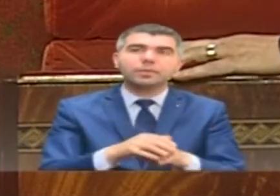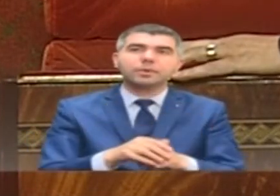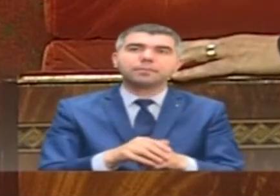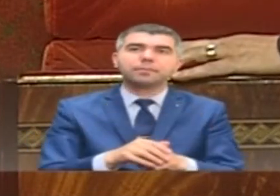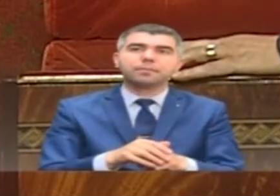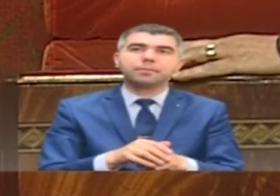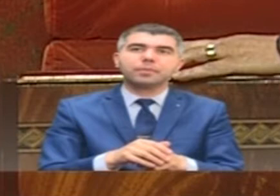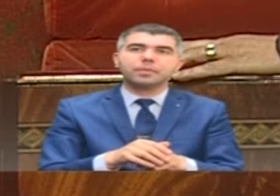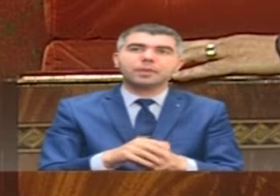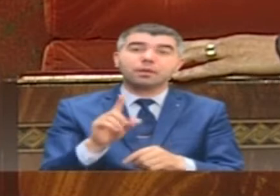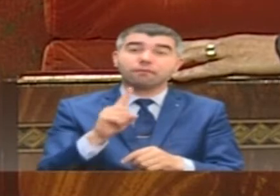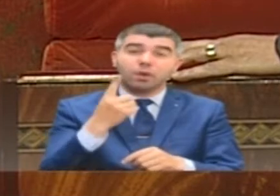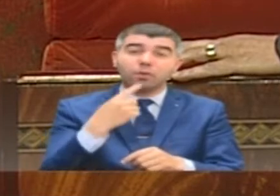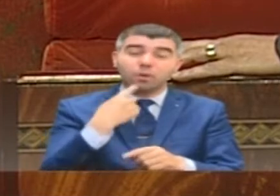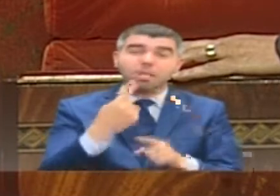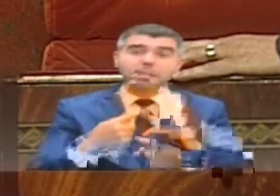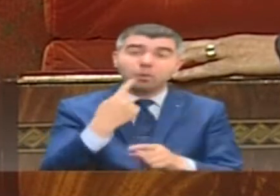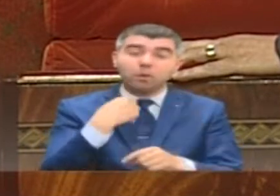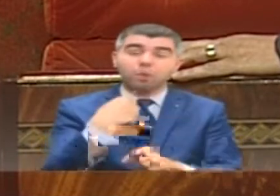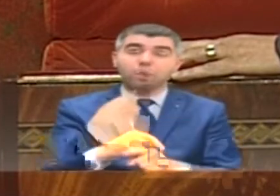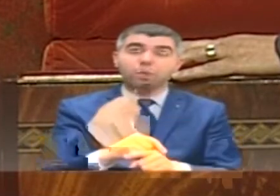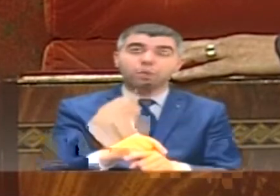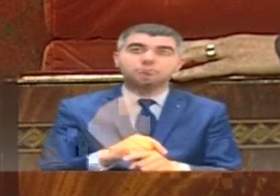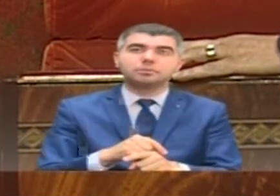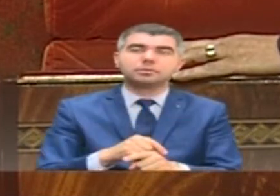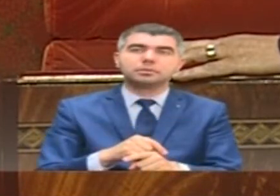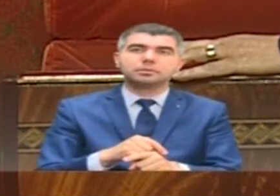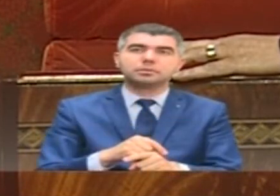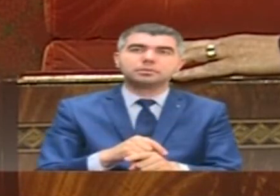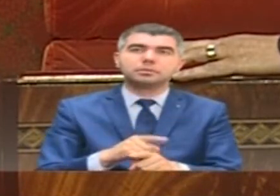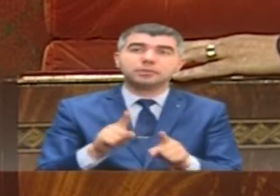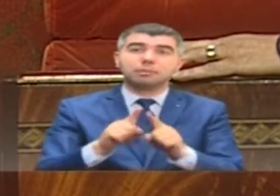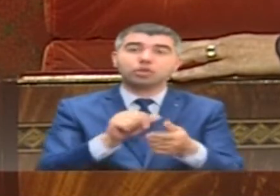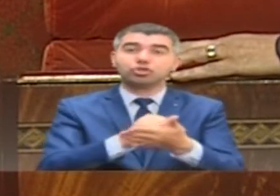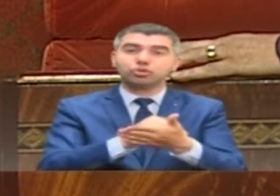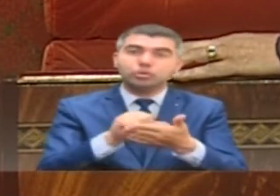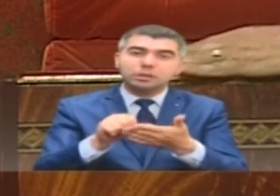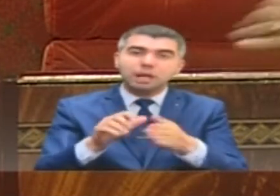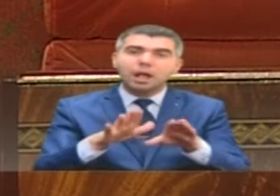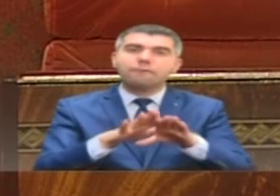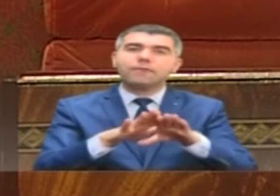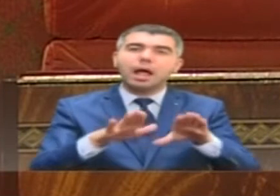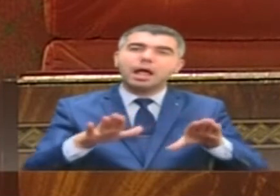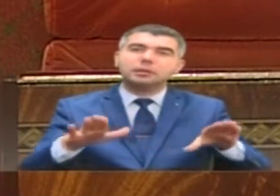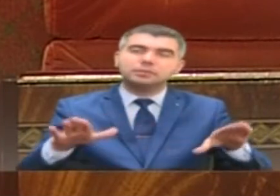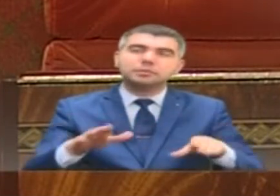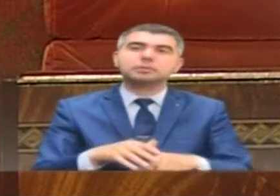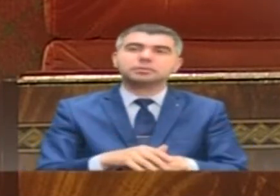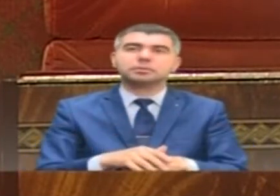خاصة الوزارة من أجل اقتناء القطعة الأرضية بواحد المساحة ديال 54